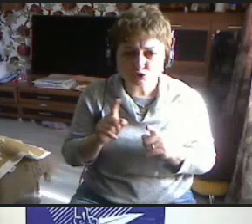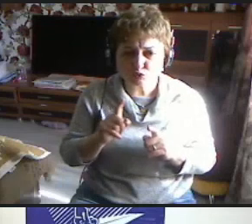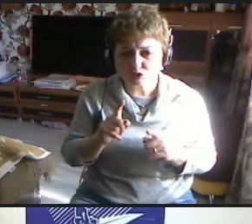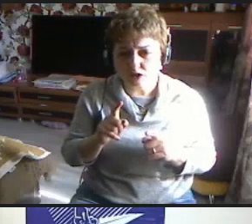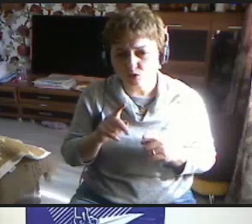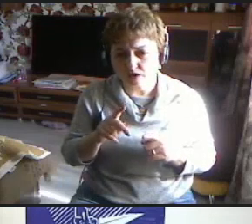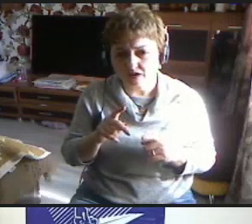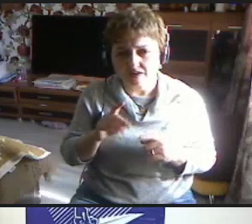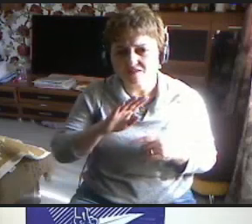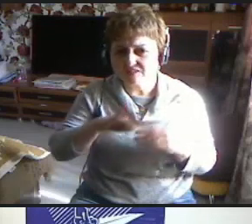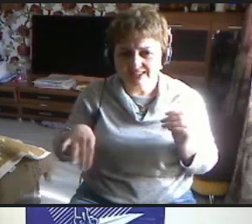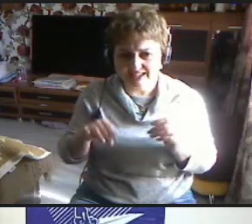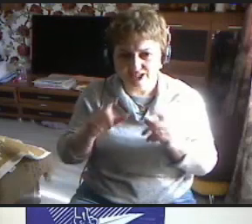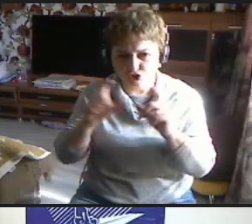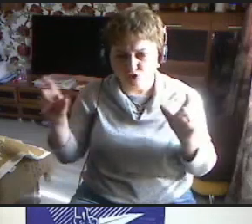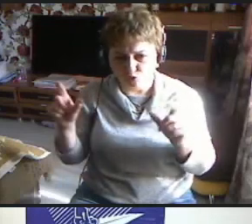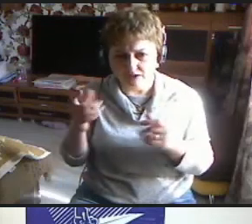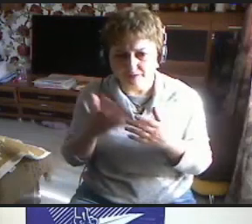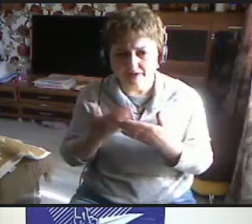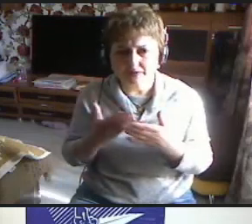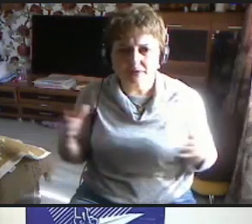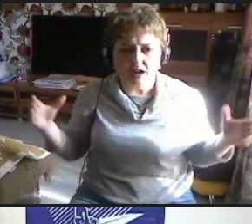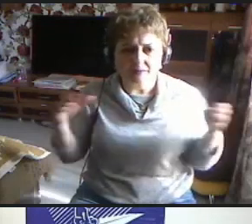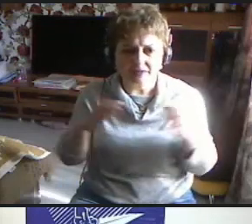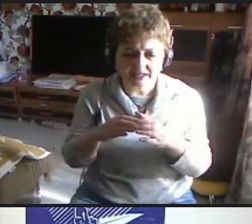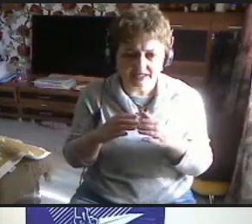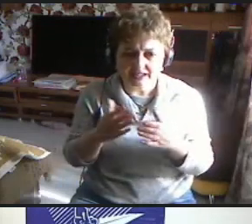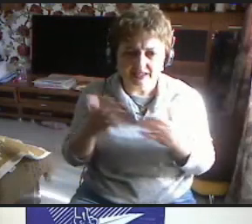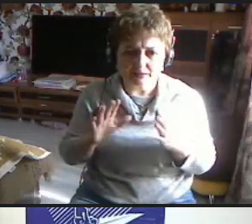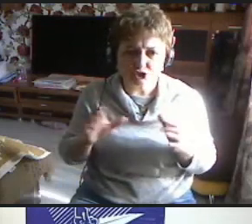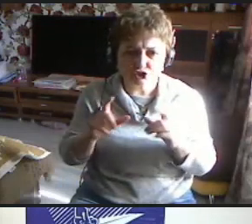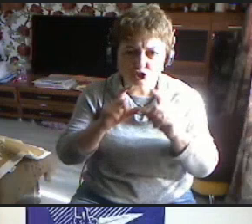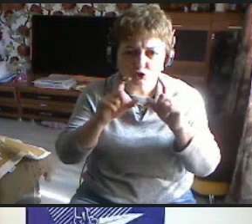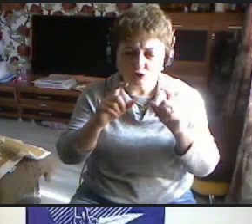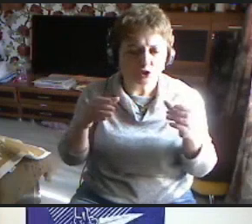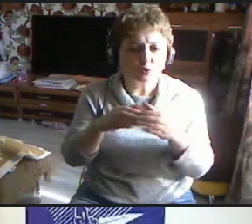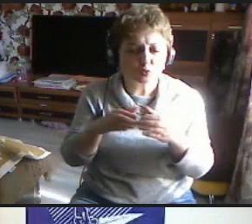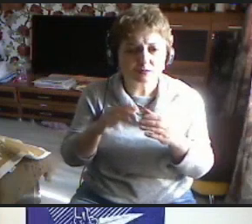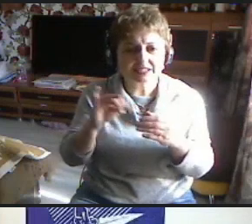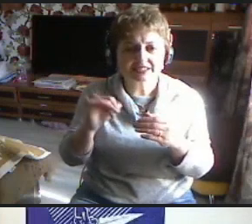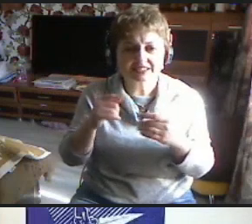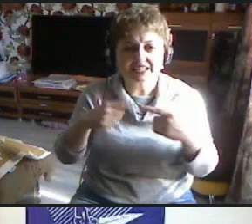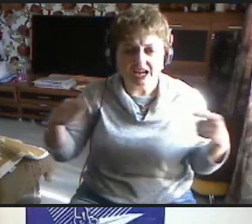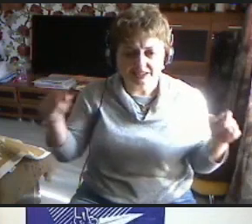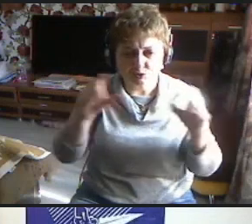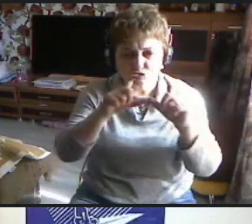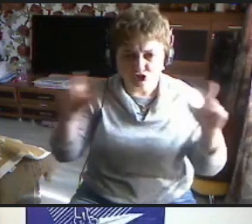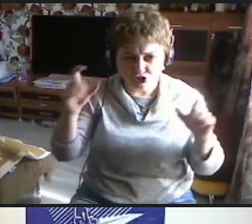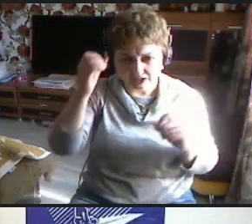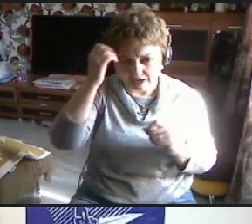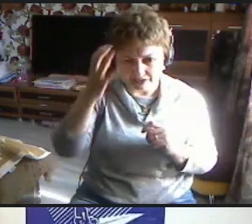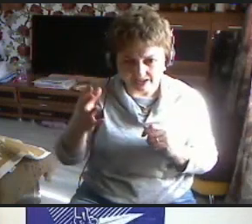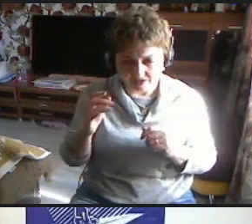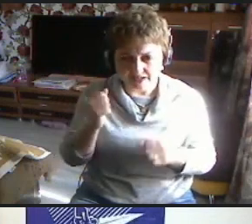школы. Вы можете объединить в небольшие группы школьников из разных учреждений образования и сделать что-то